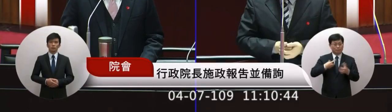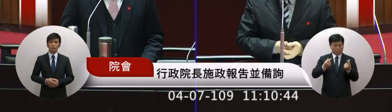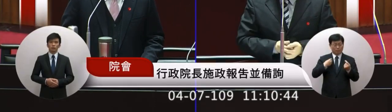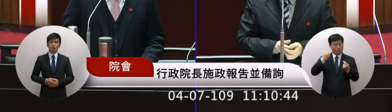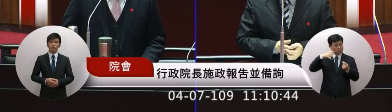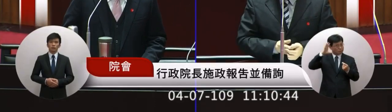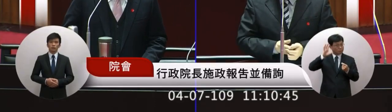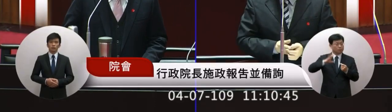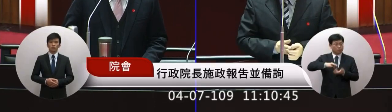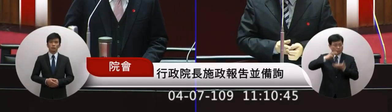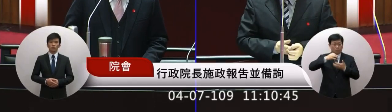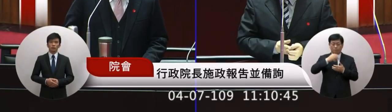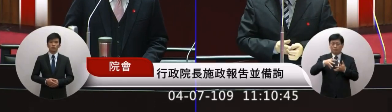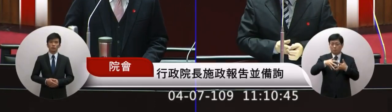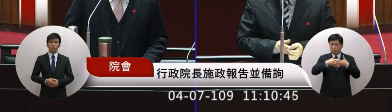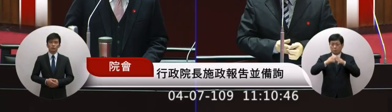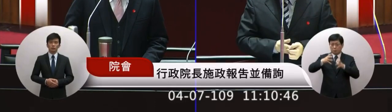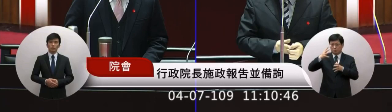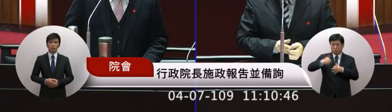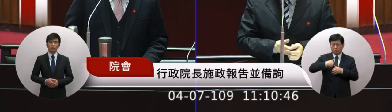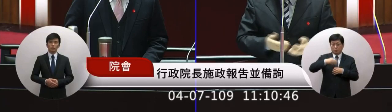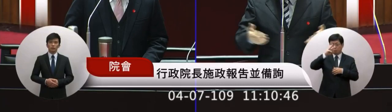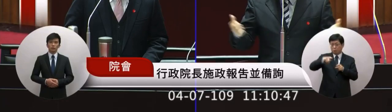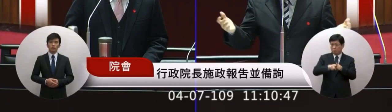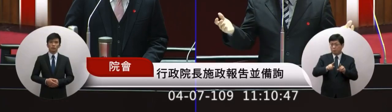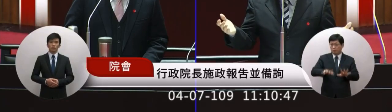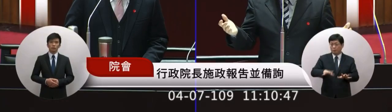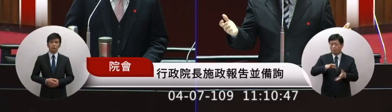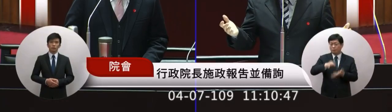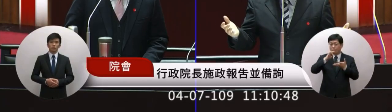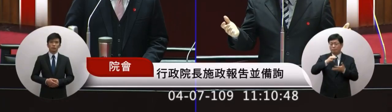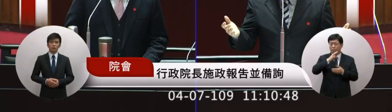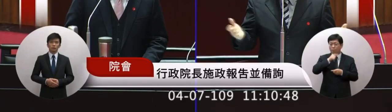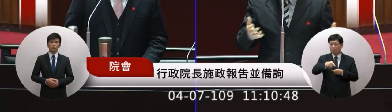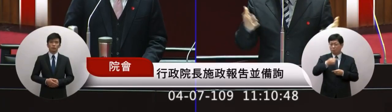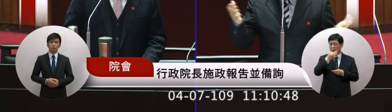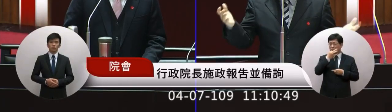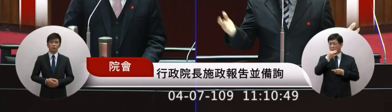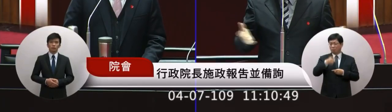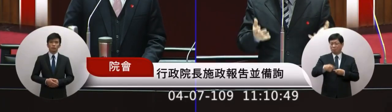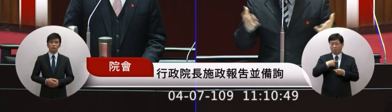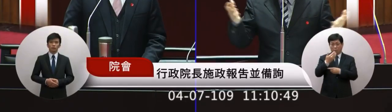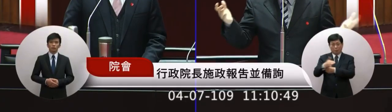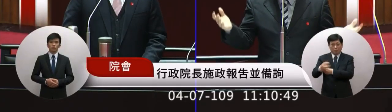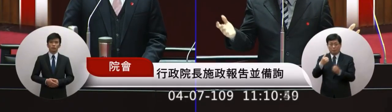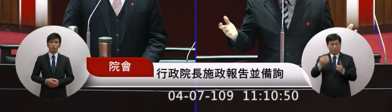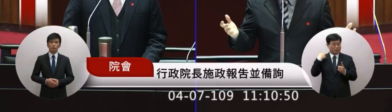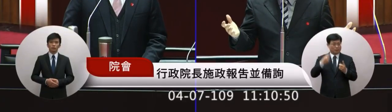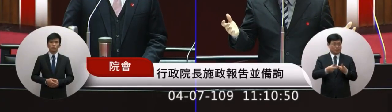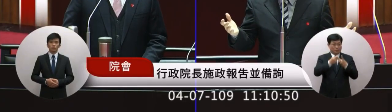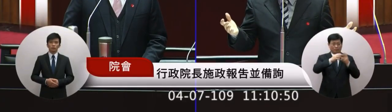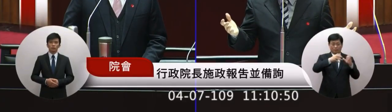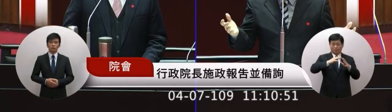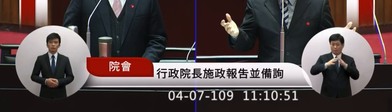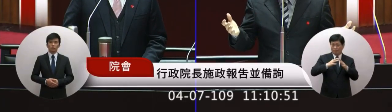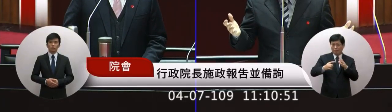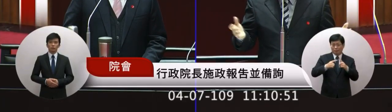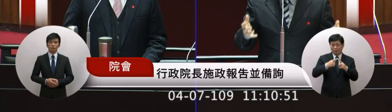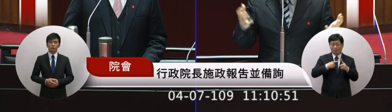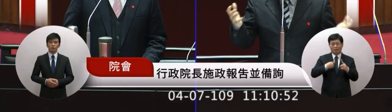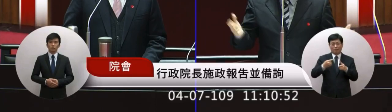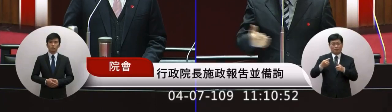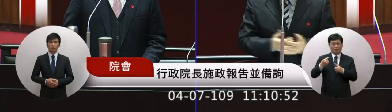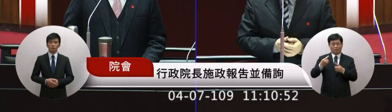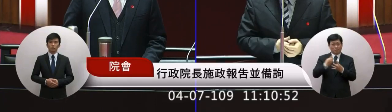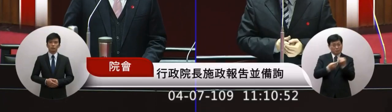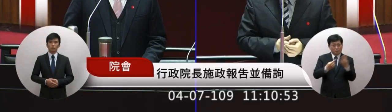提到了美国总统川普，他提到说，这一次的新冠肺炎搞不好死掉的人会比20世纪大战死掉的人还要多。那